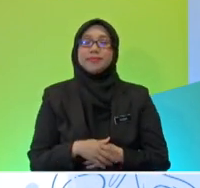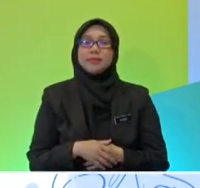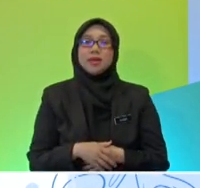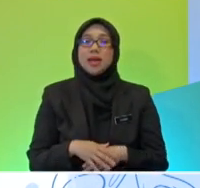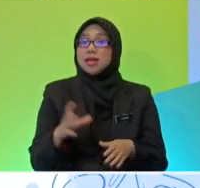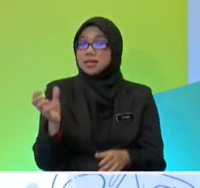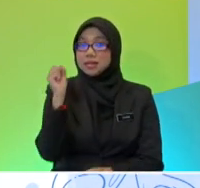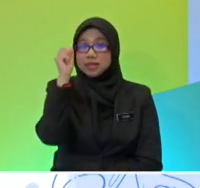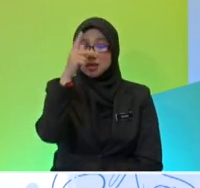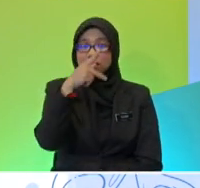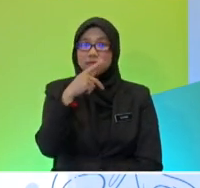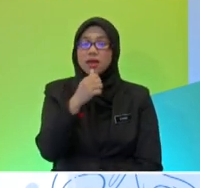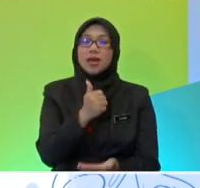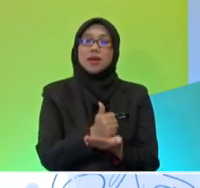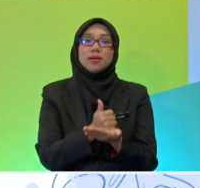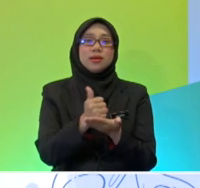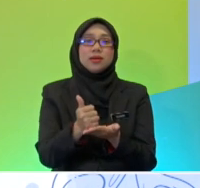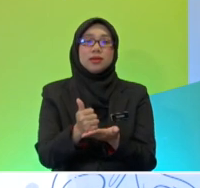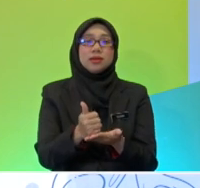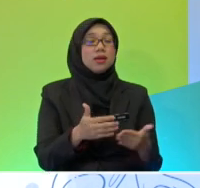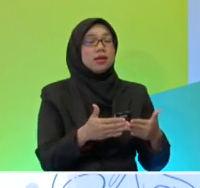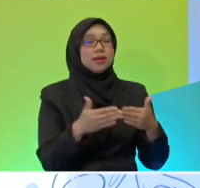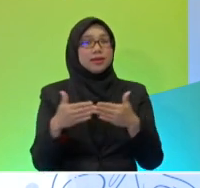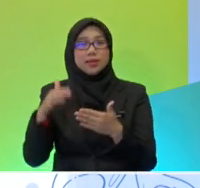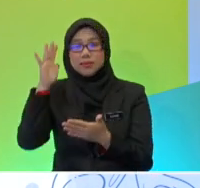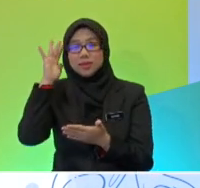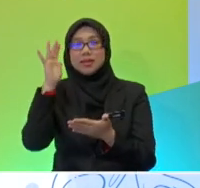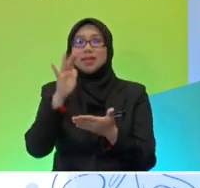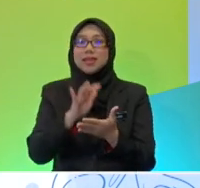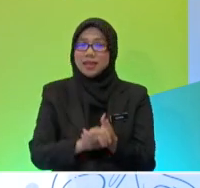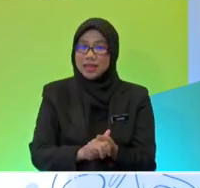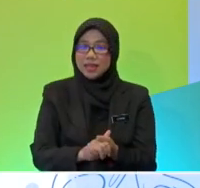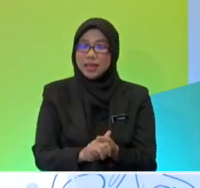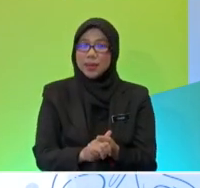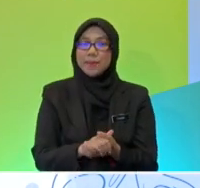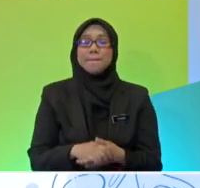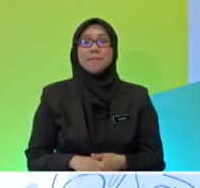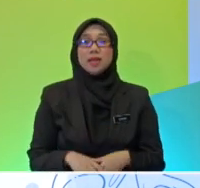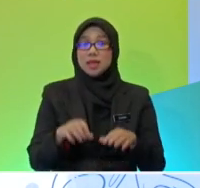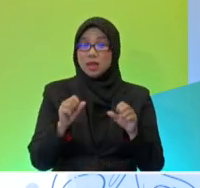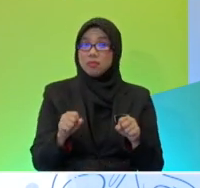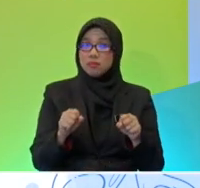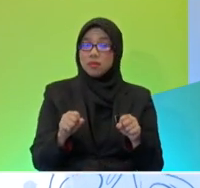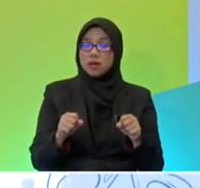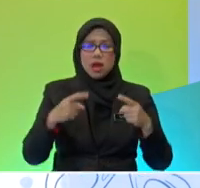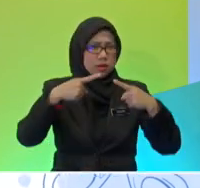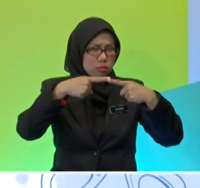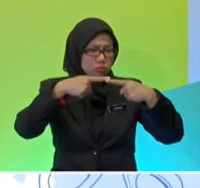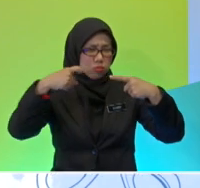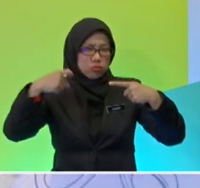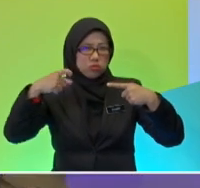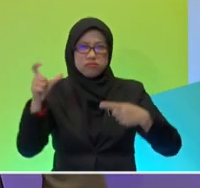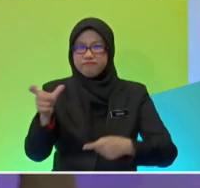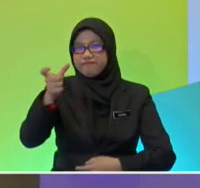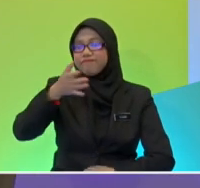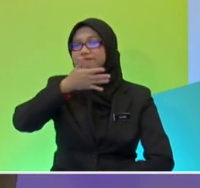sangat amanah seterusnya dipercayai oleh kaum Quraisy walaupun mereka memusuhi Baginda orang Quraisy walaupun